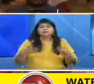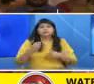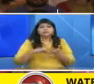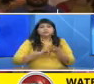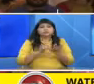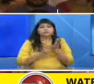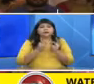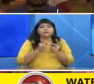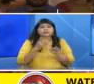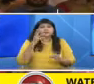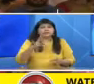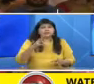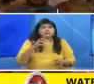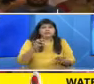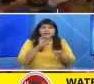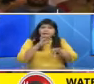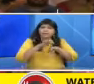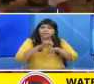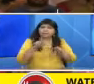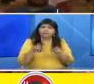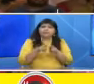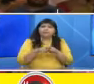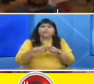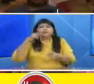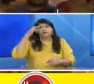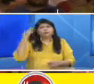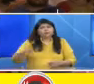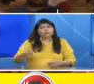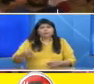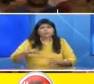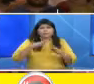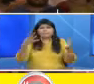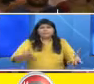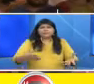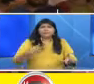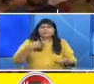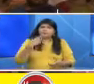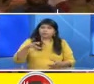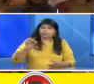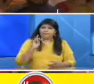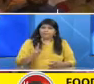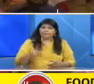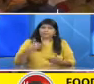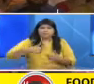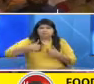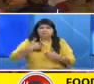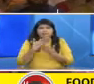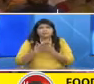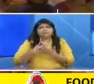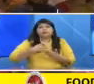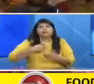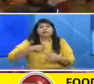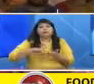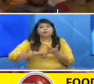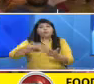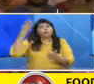यह तीन रत्न है। मूर्ख लोग पत्थर को रत्न कहते हैं। हमारी संस्कृति में अन्न